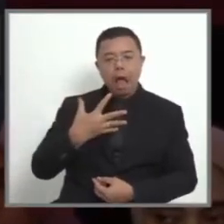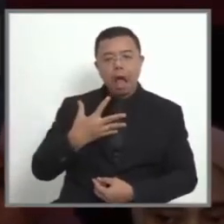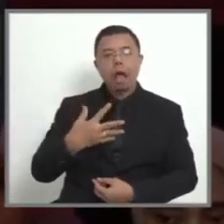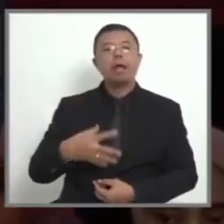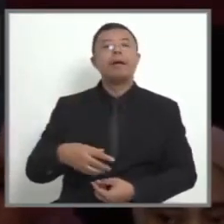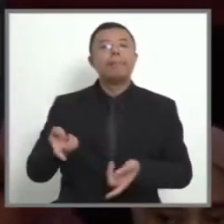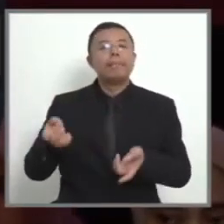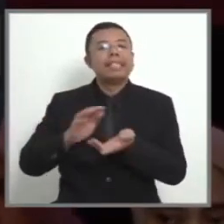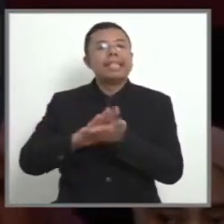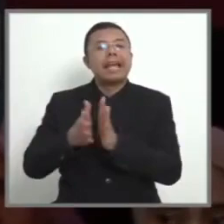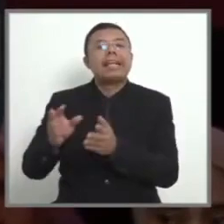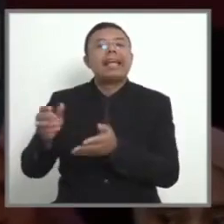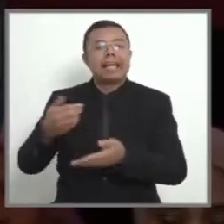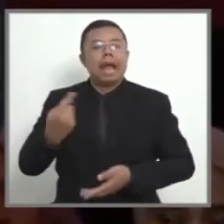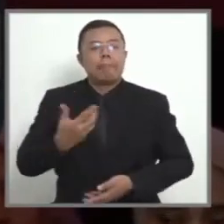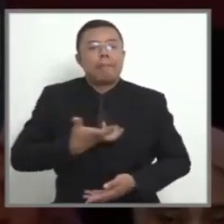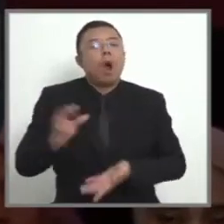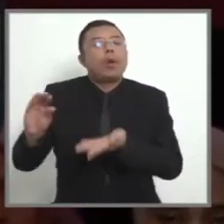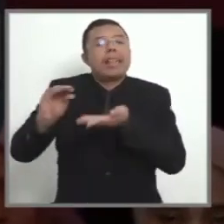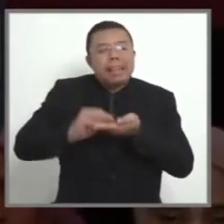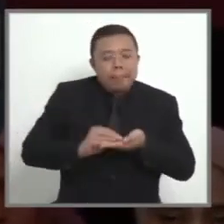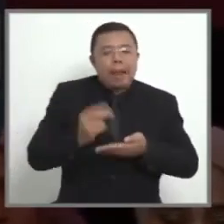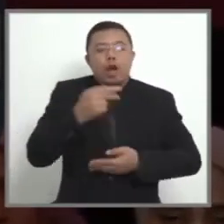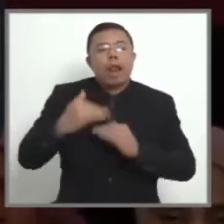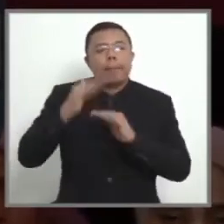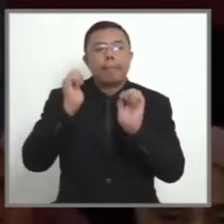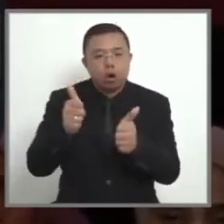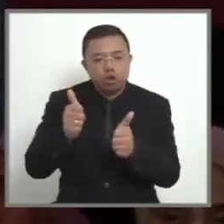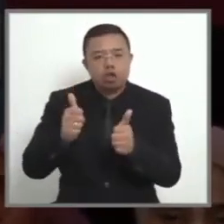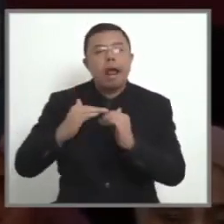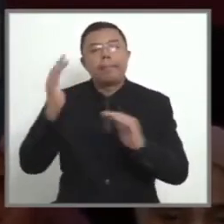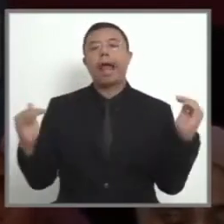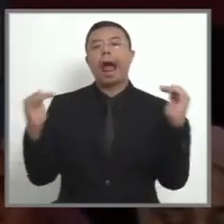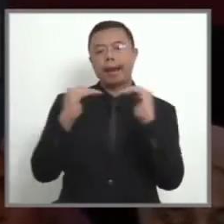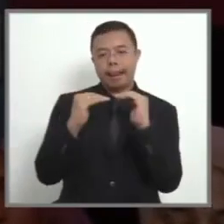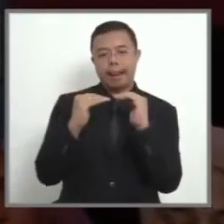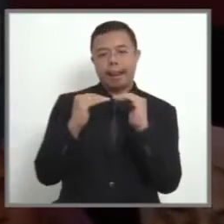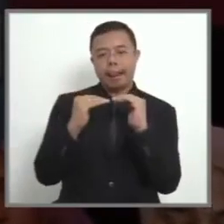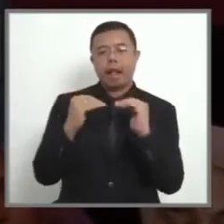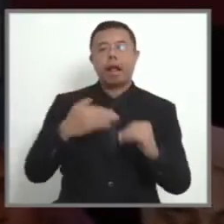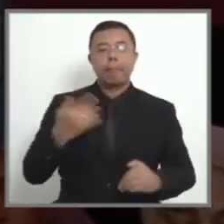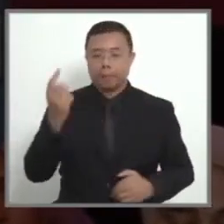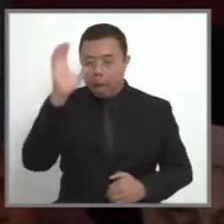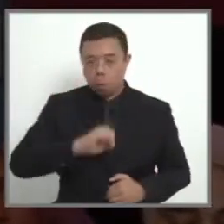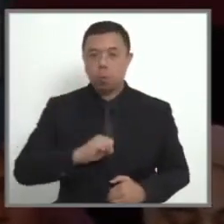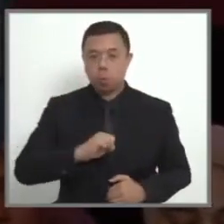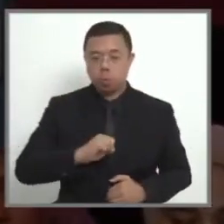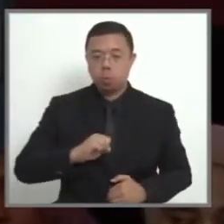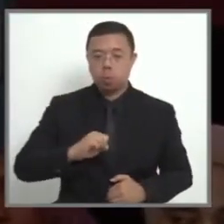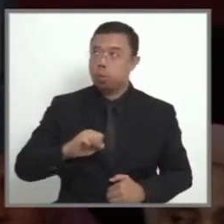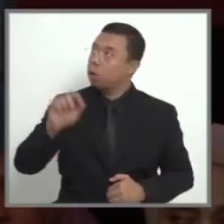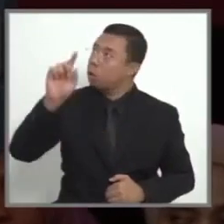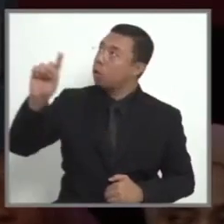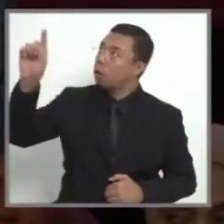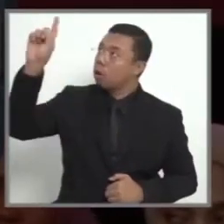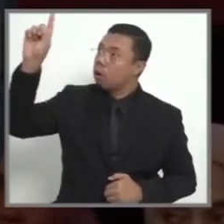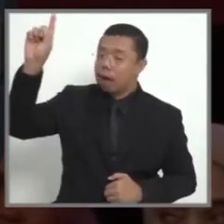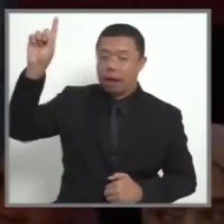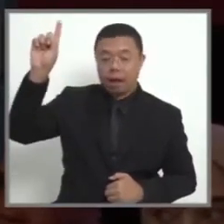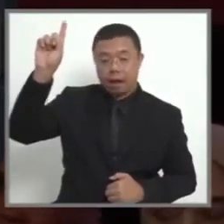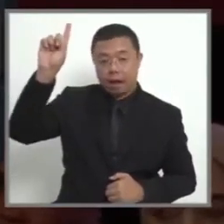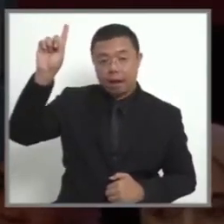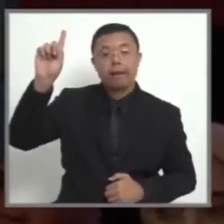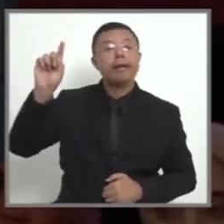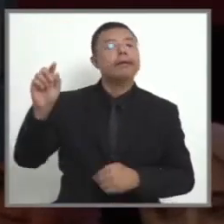titip Kami ingin Indonesia yang lebih baik Kami ingin Indonesia yang lebih adil dan kami tahu Tuhan Yang Maha Kuasa Allah subhanahu wa